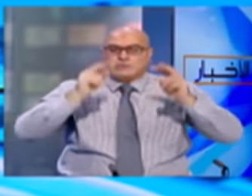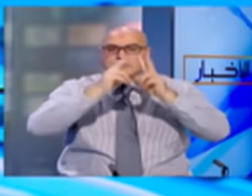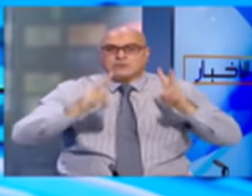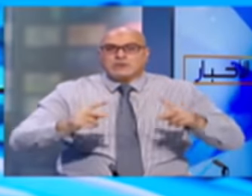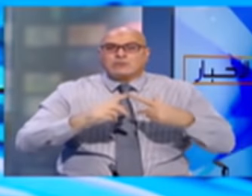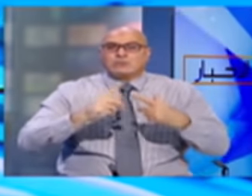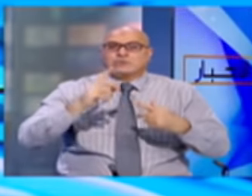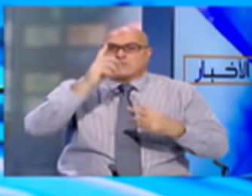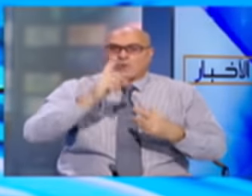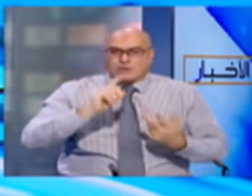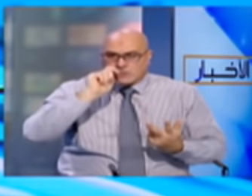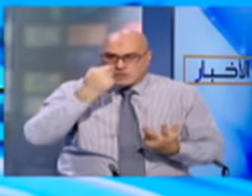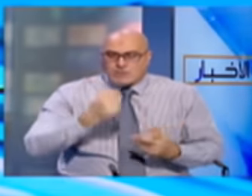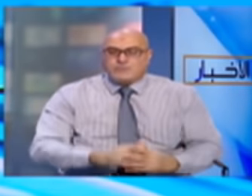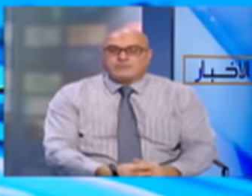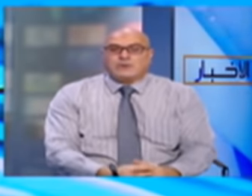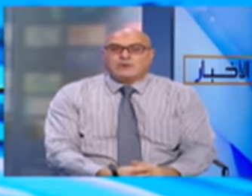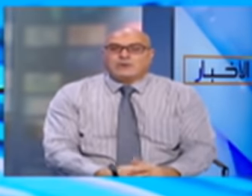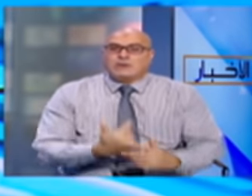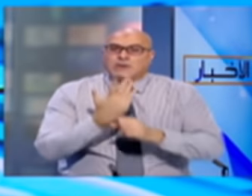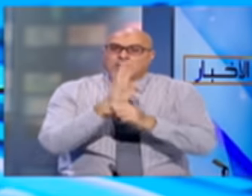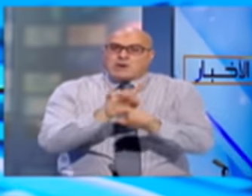ومنظمات حقوق الإنسان، معربا